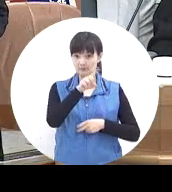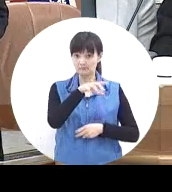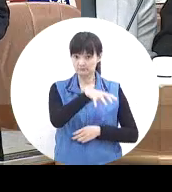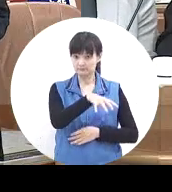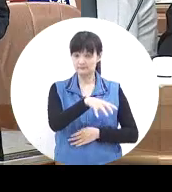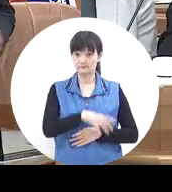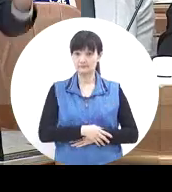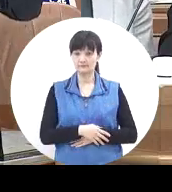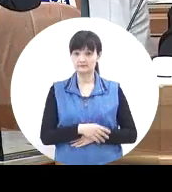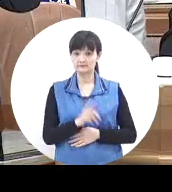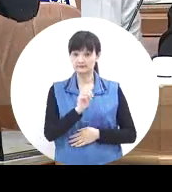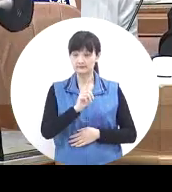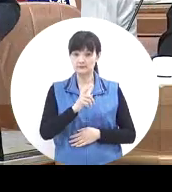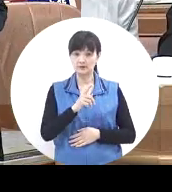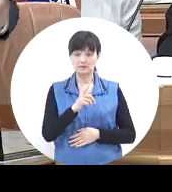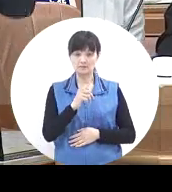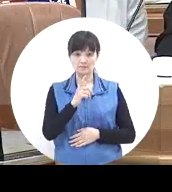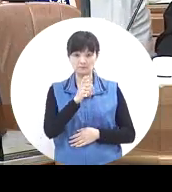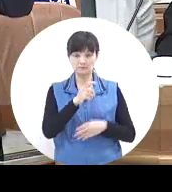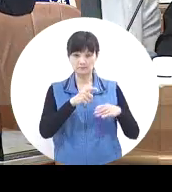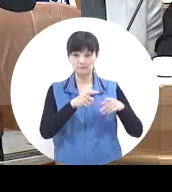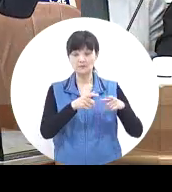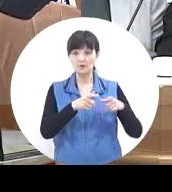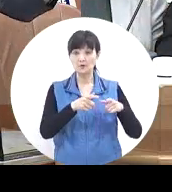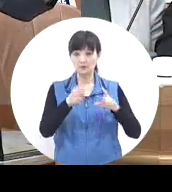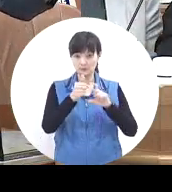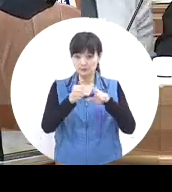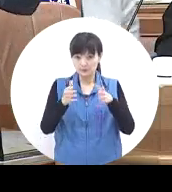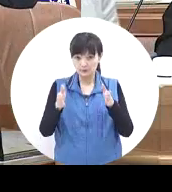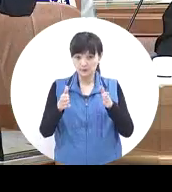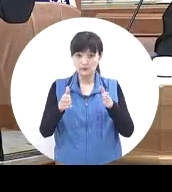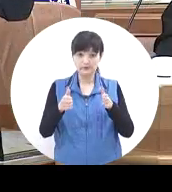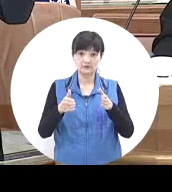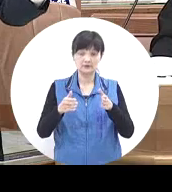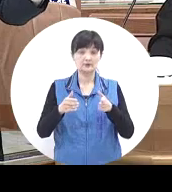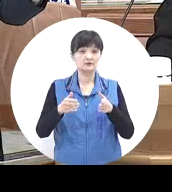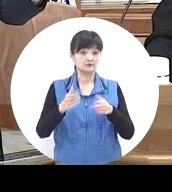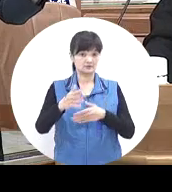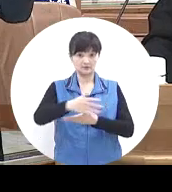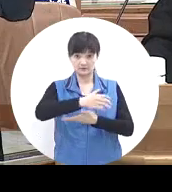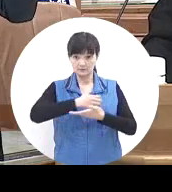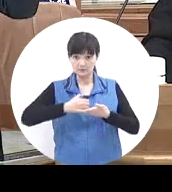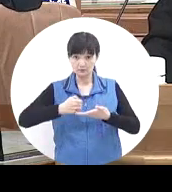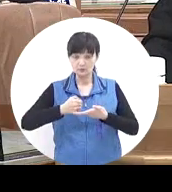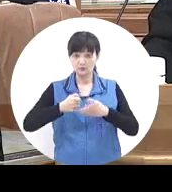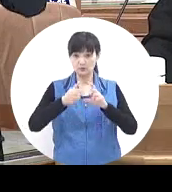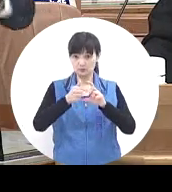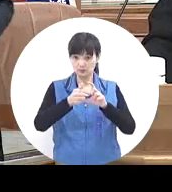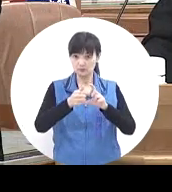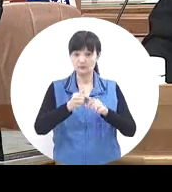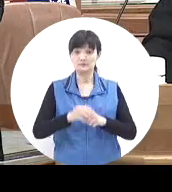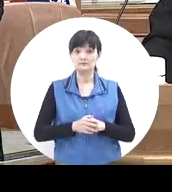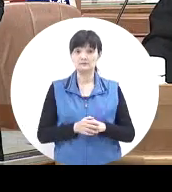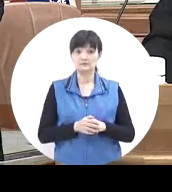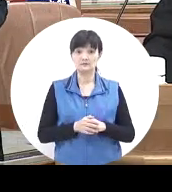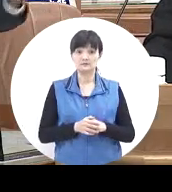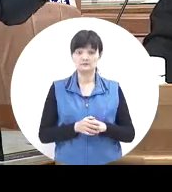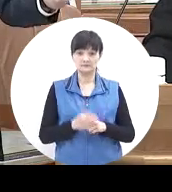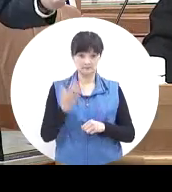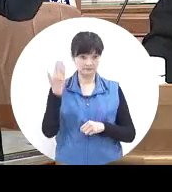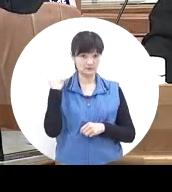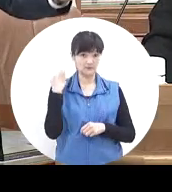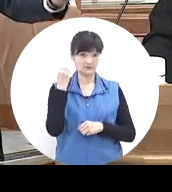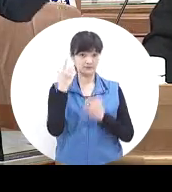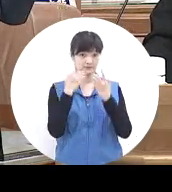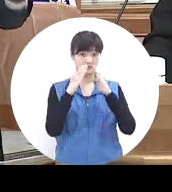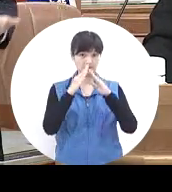弹药库，跟区段征收区， 对， 长期以来都是我们新北市政府在做主导，城乡